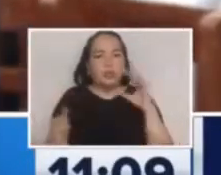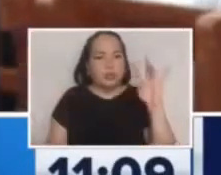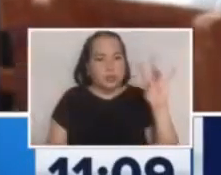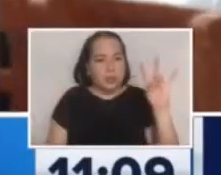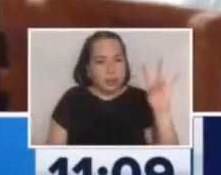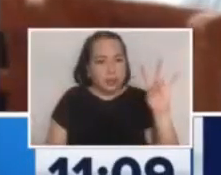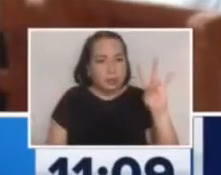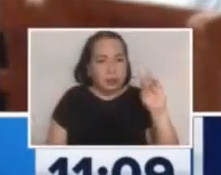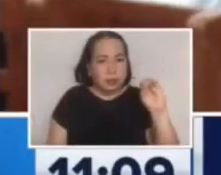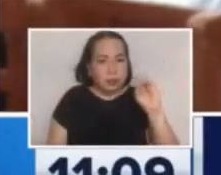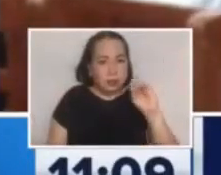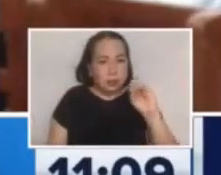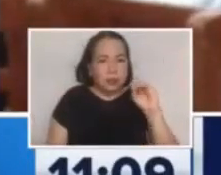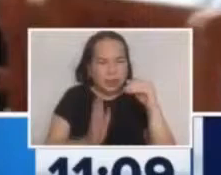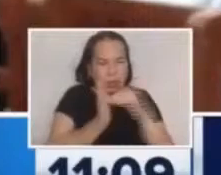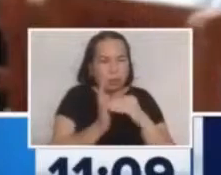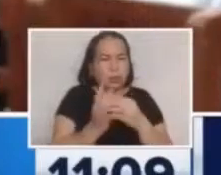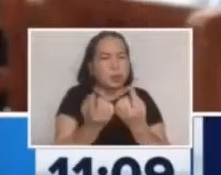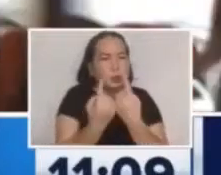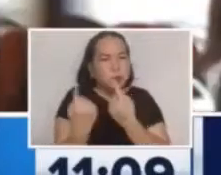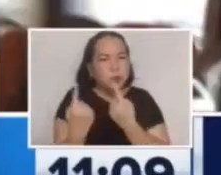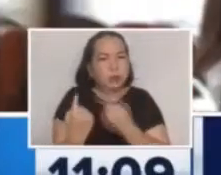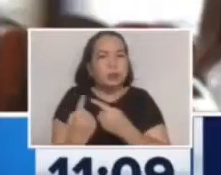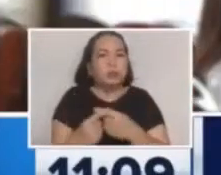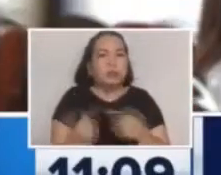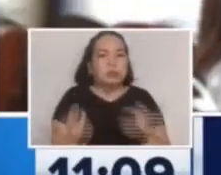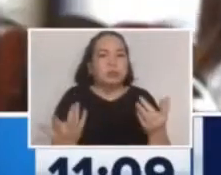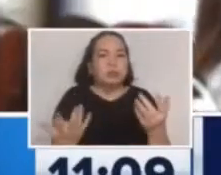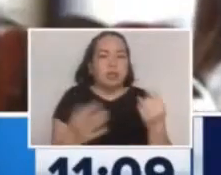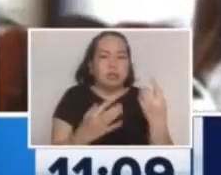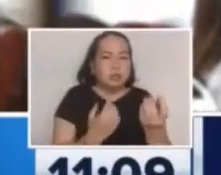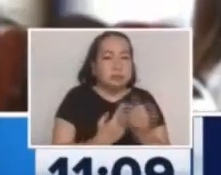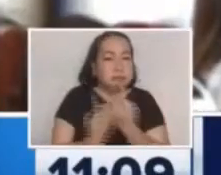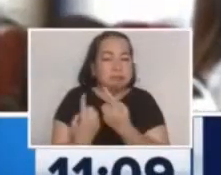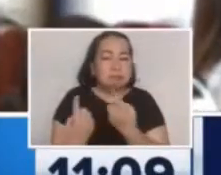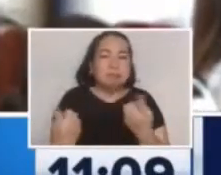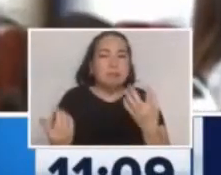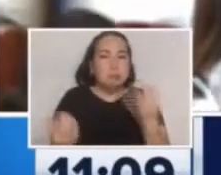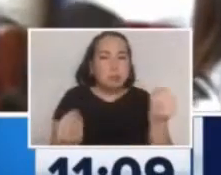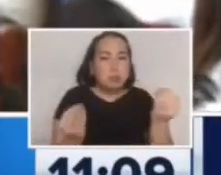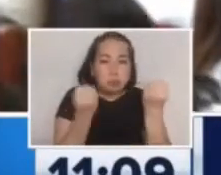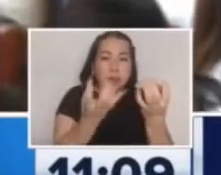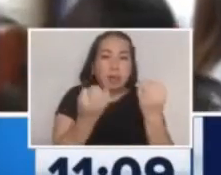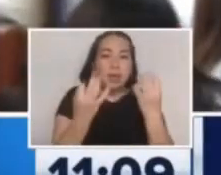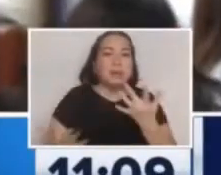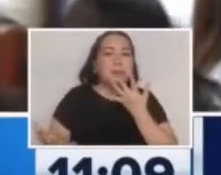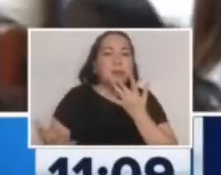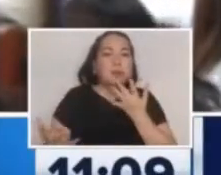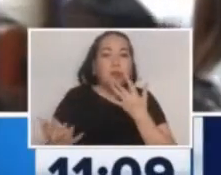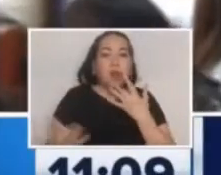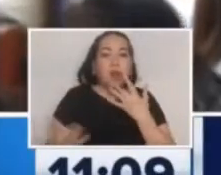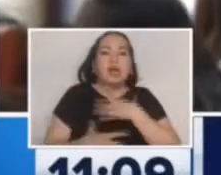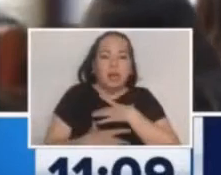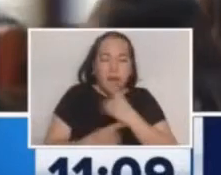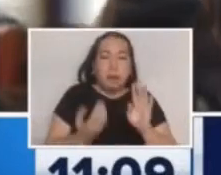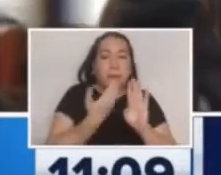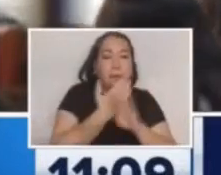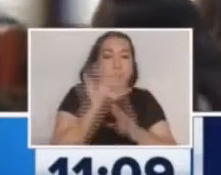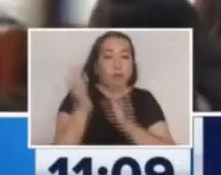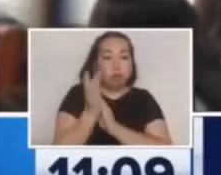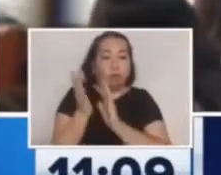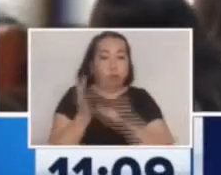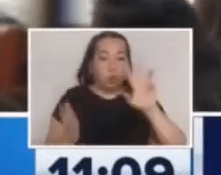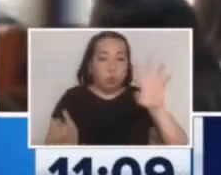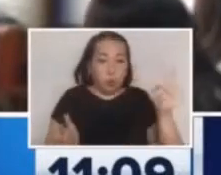at Rocky, na physical na, lahat physical na papasok. Kasi may lockdown naman tayo sa iba't ibang